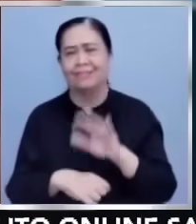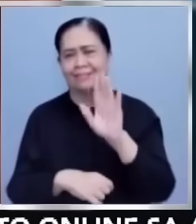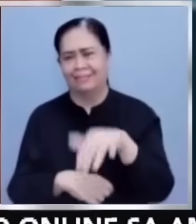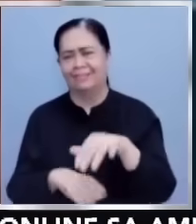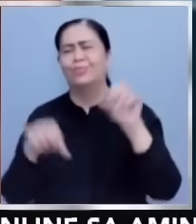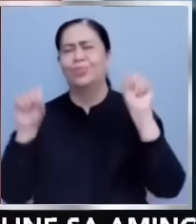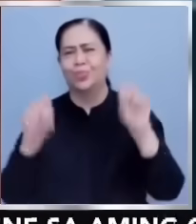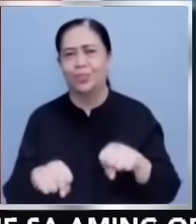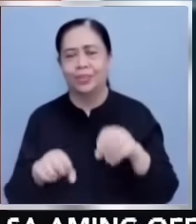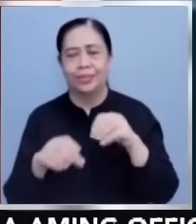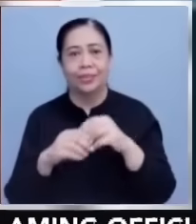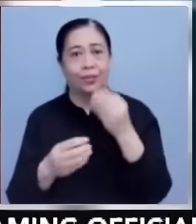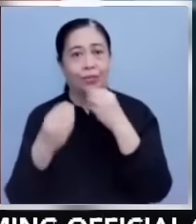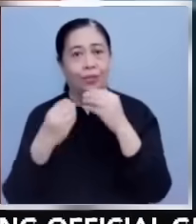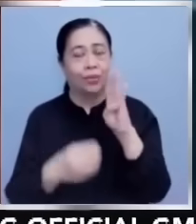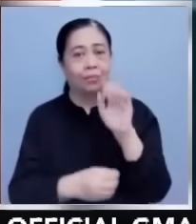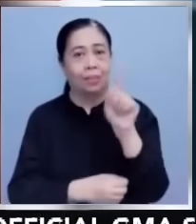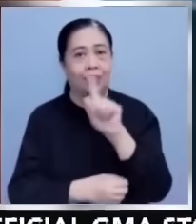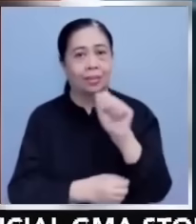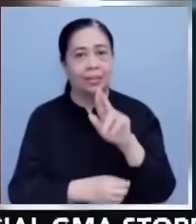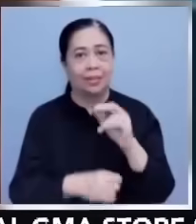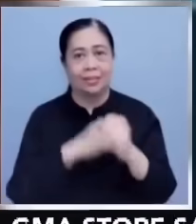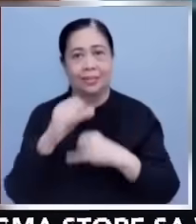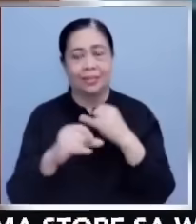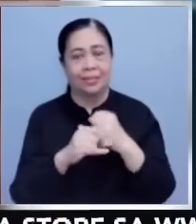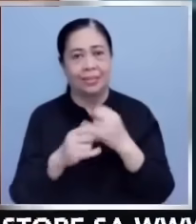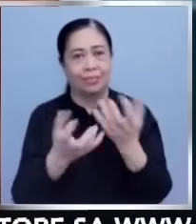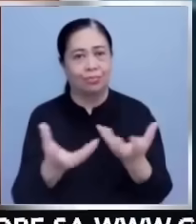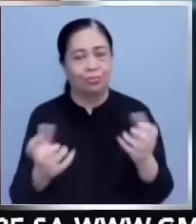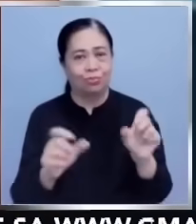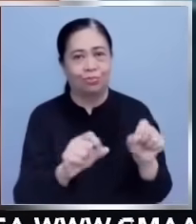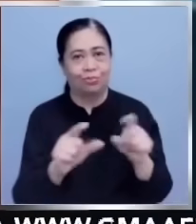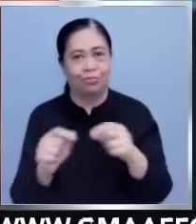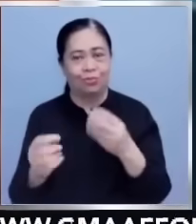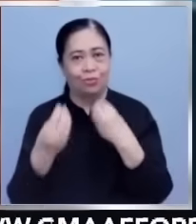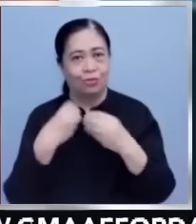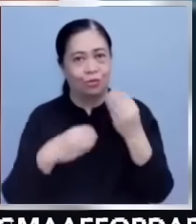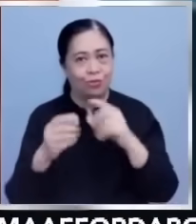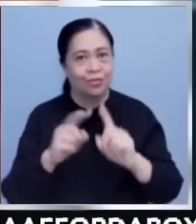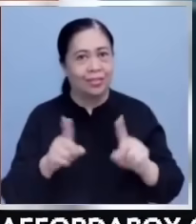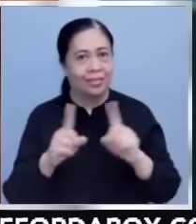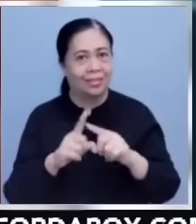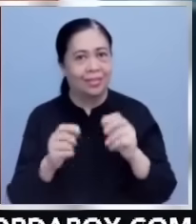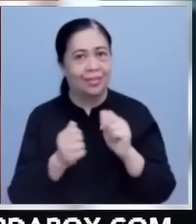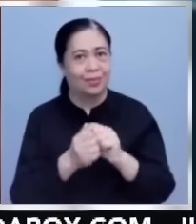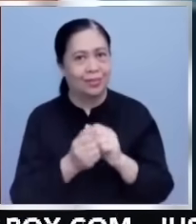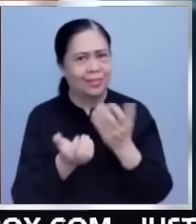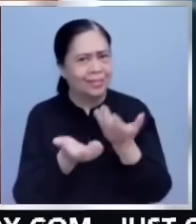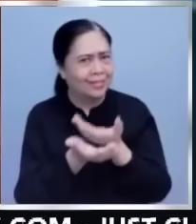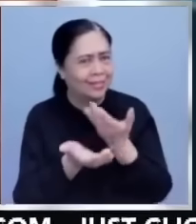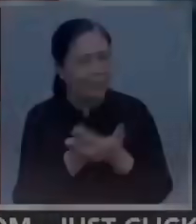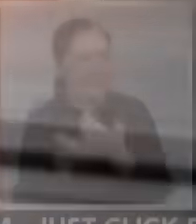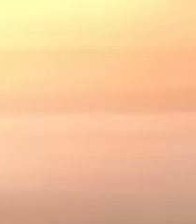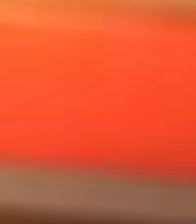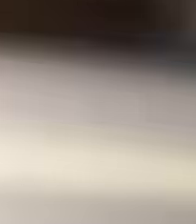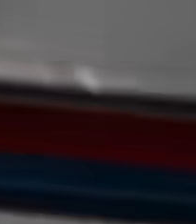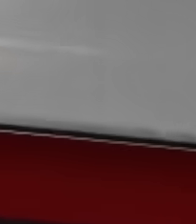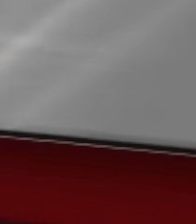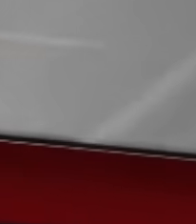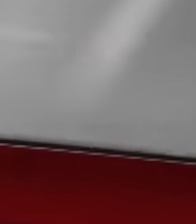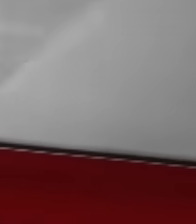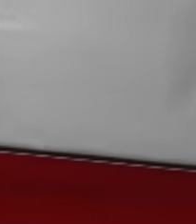sa isang food bazaar na may international cuisine at food with a twist. Nakatutok doon live si